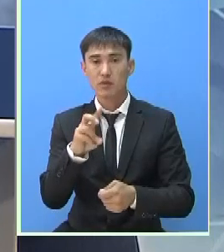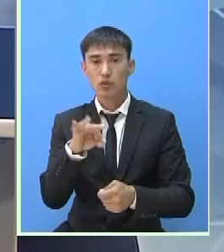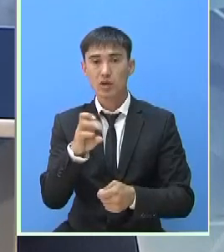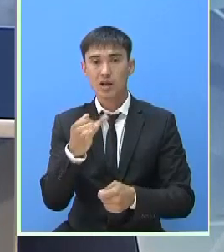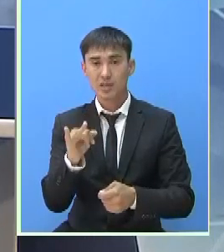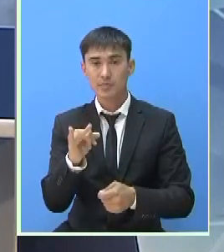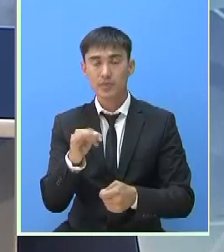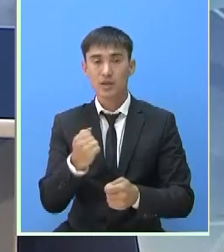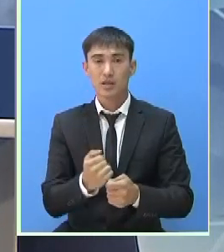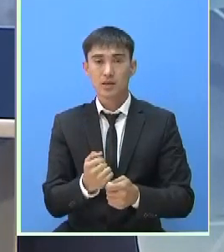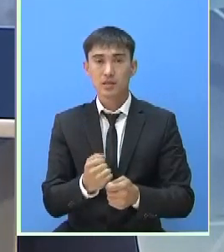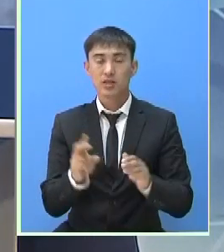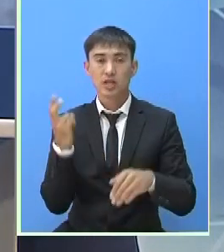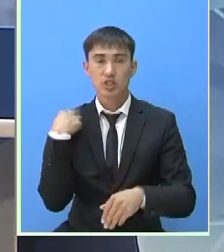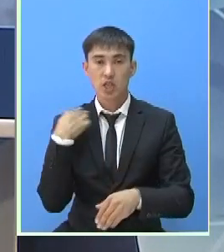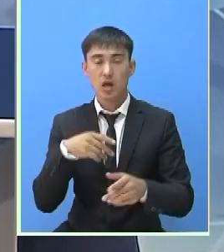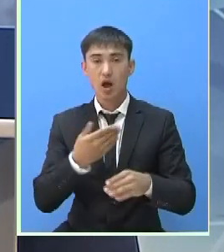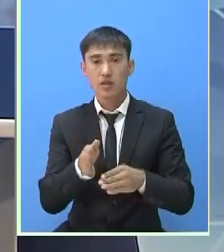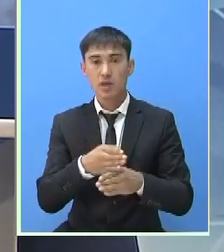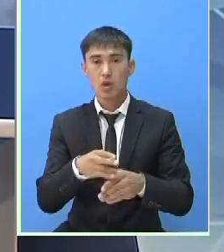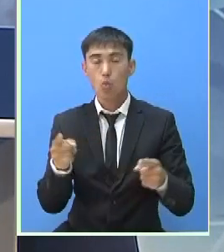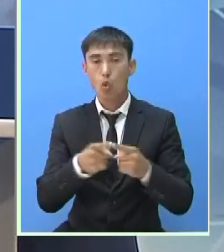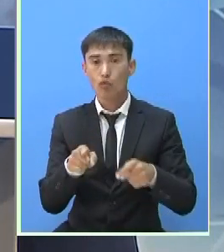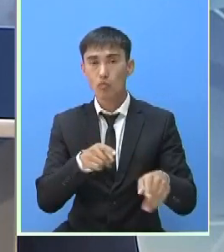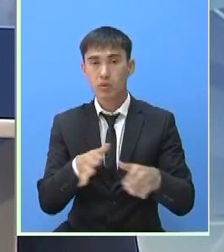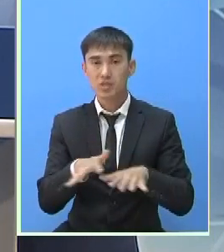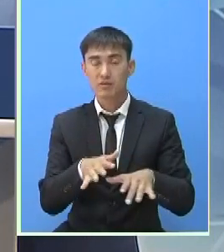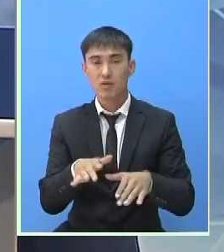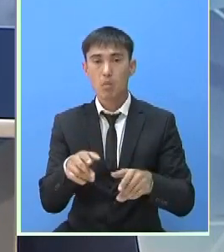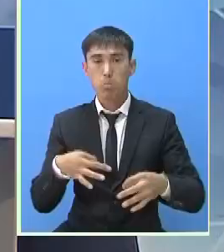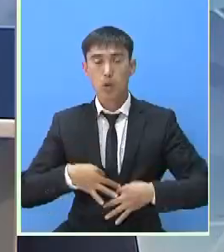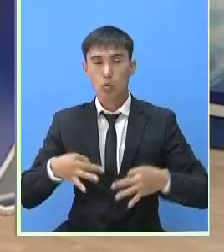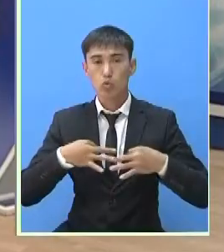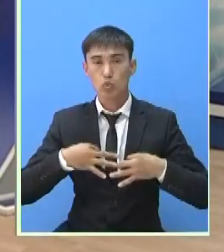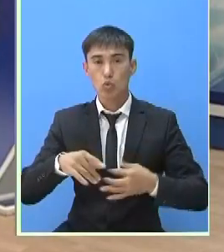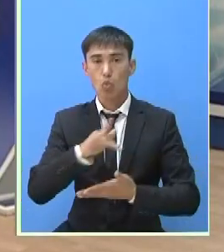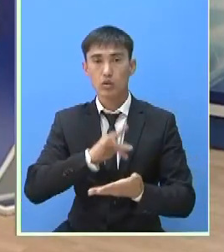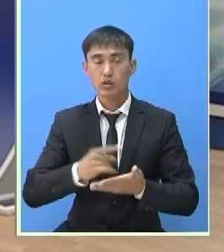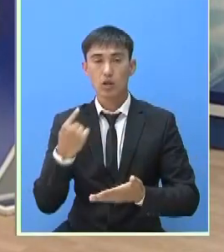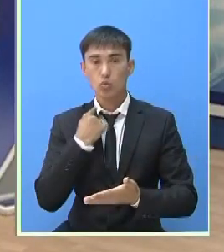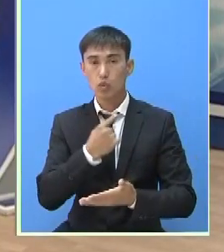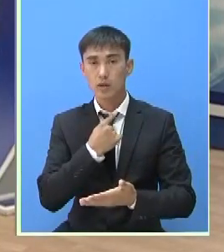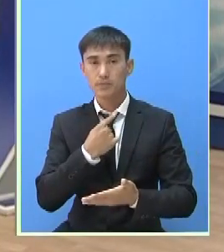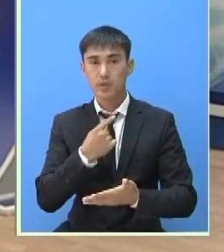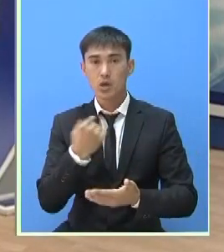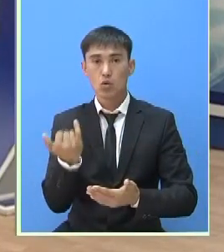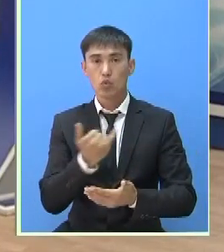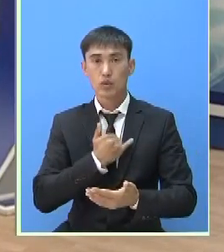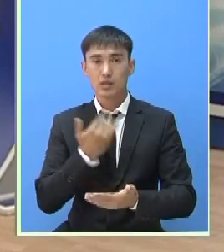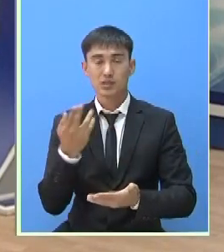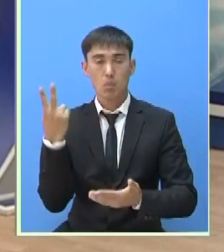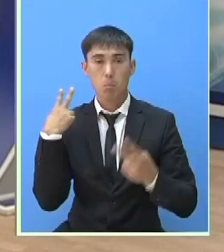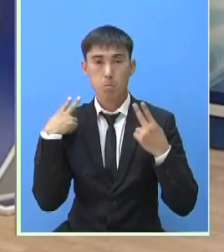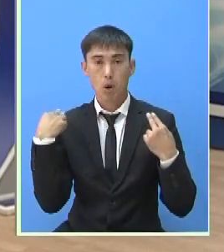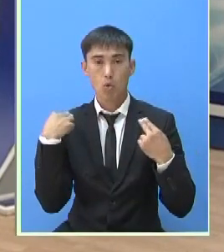Толегали Толегазиевич, начальник отдела уголовного преследования прокуратуры города Талдыкурган. И, естественно, раз у нас люди в